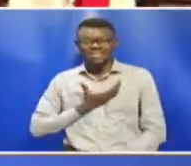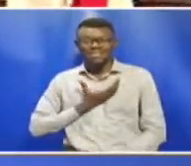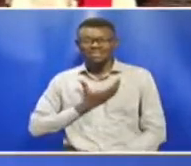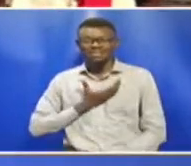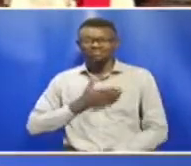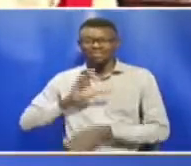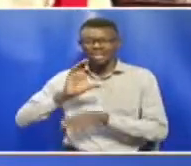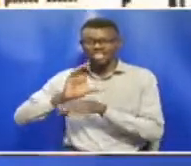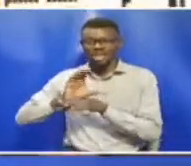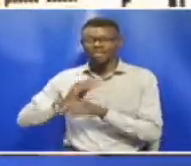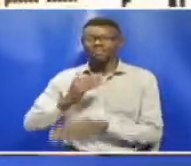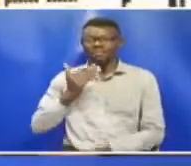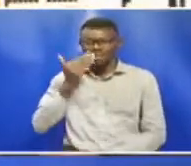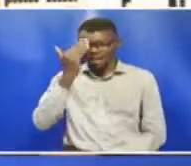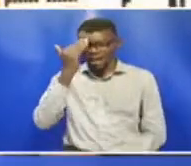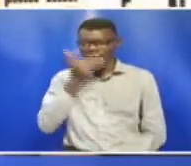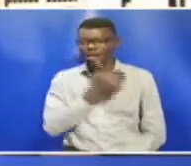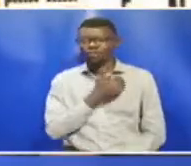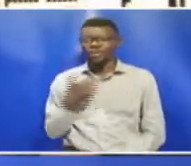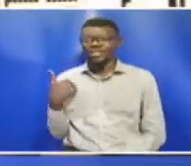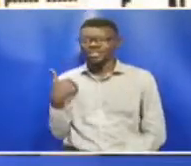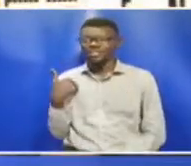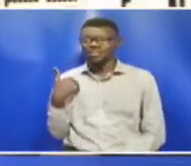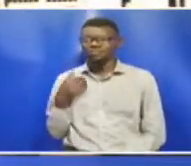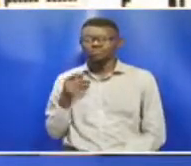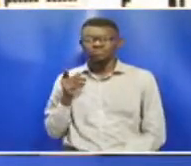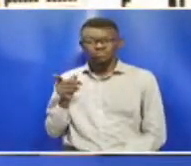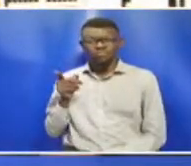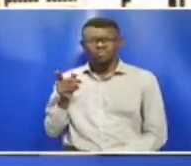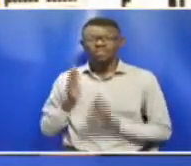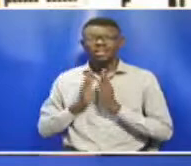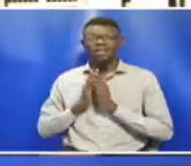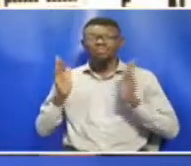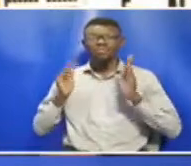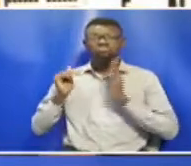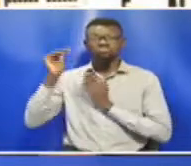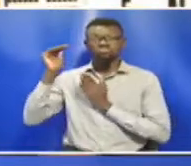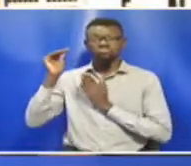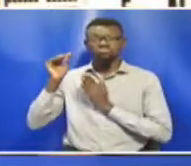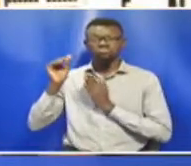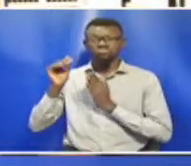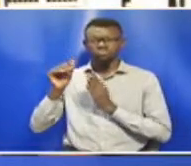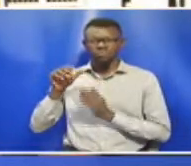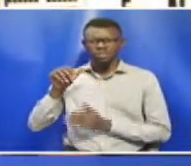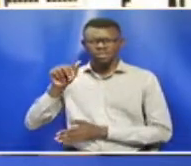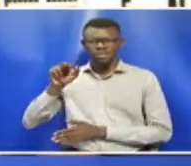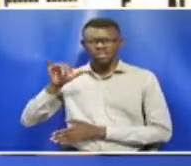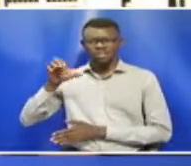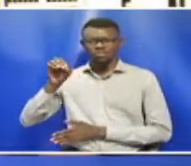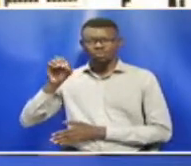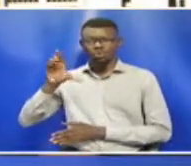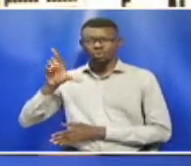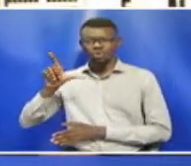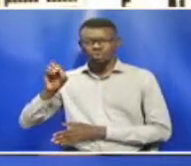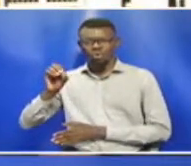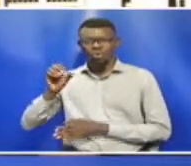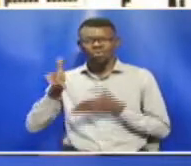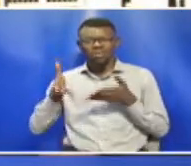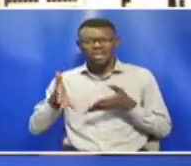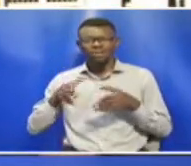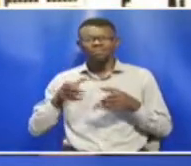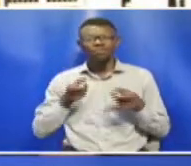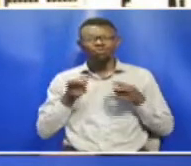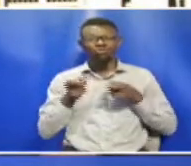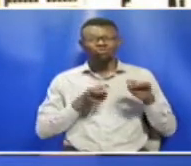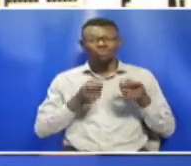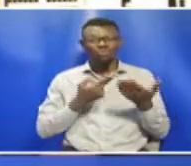Katoliki nchini. Huku askofu mkuu Philip Anyolo akichukua nafasi yake katika kanisa kuu la Holy Family Basilica, misa ya